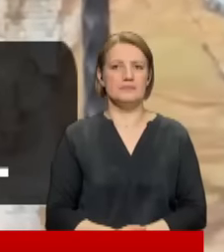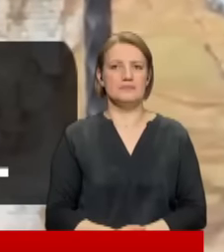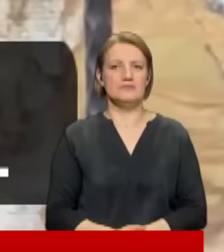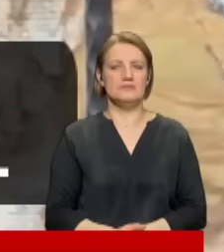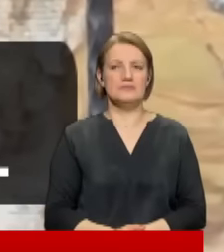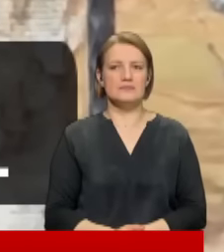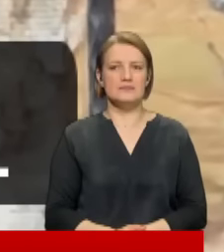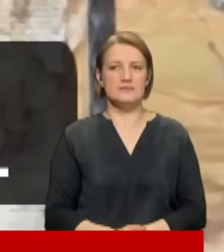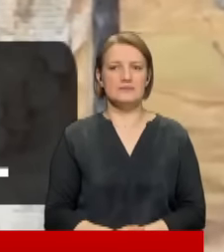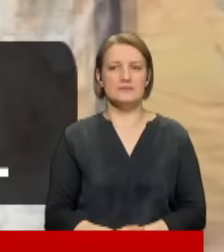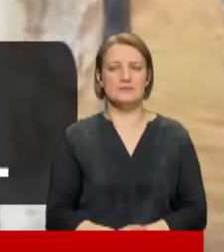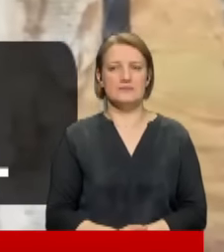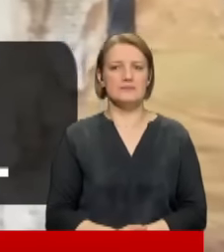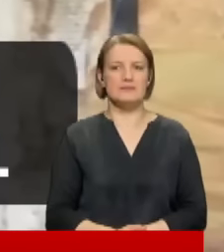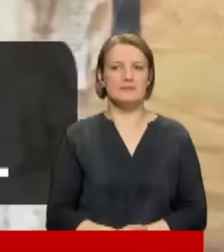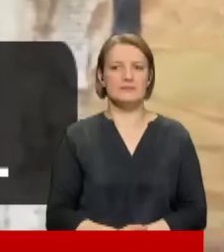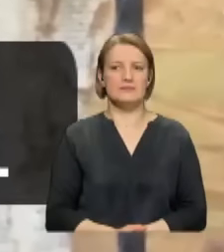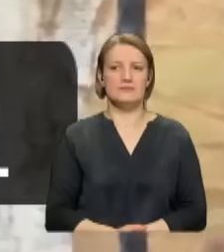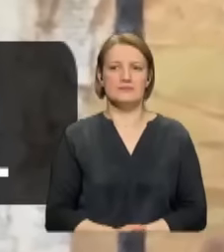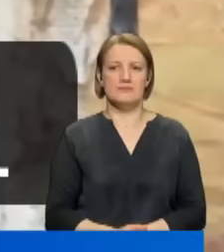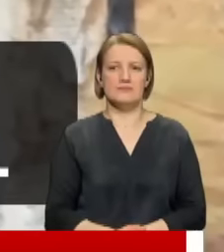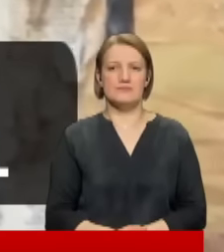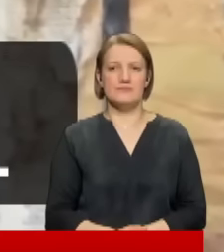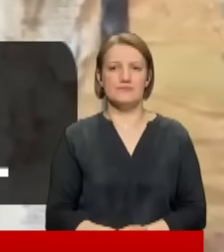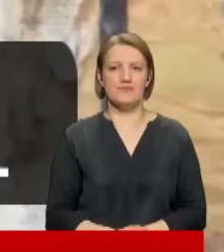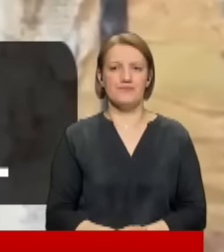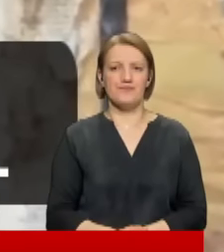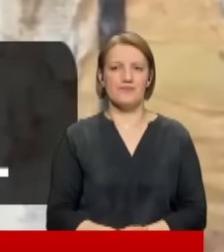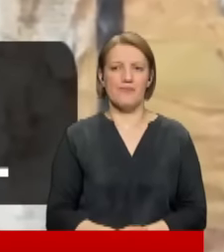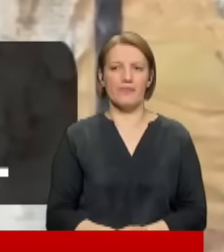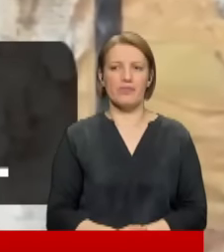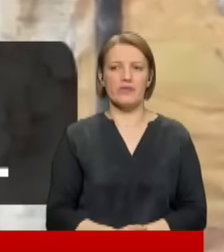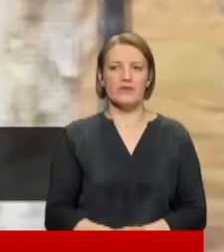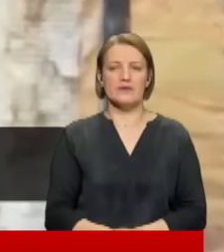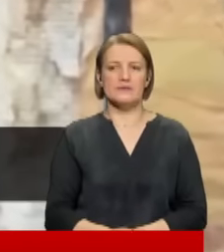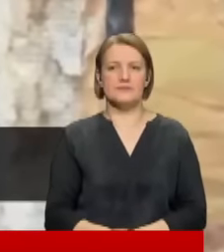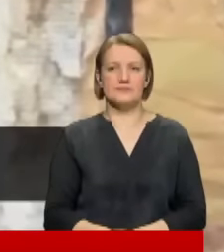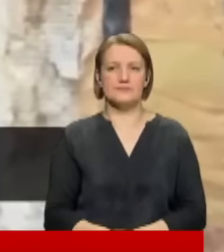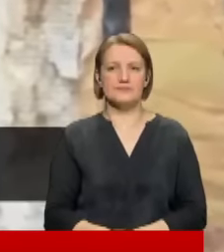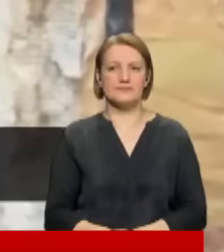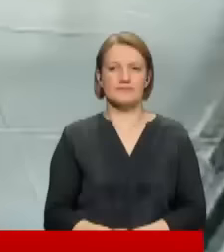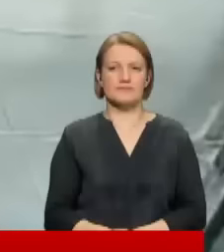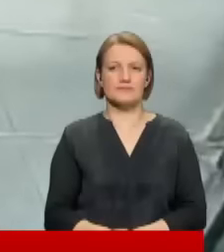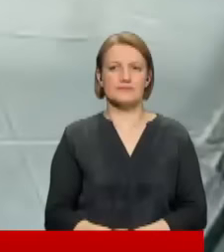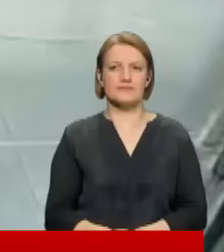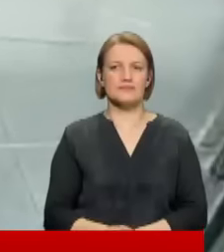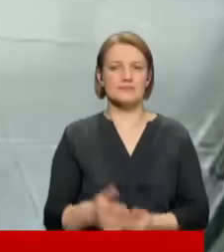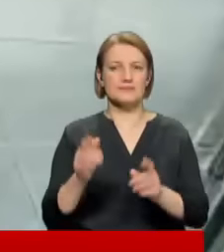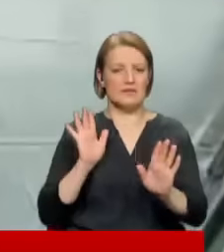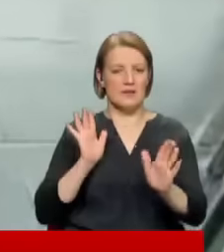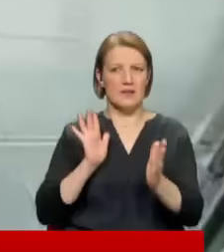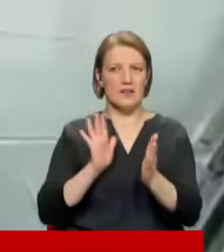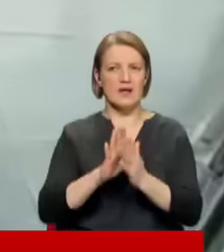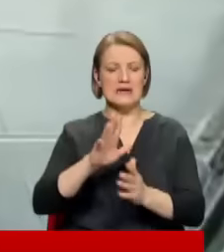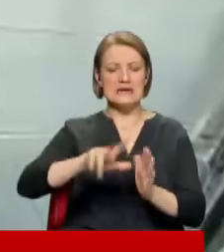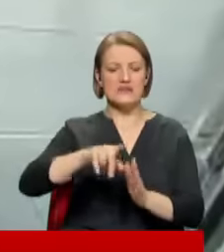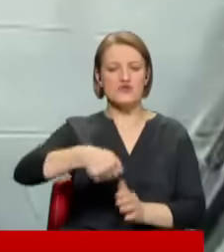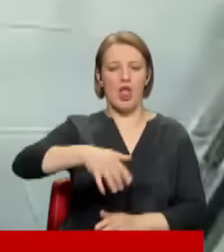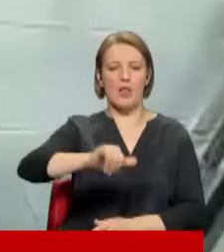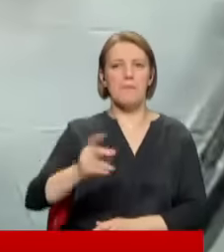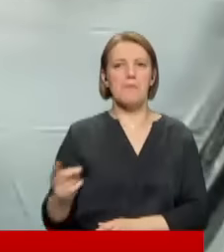Arkadan iki şahıs takip ediyorlar. Elinde çanta varmış galiba. İçinde de döviz, Türk lirası, telefon. Bir anda onu alıp kaçıyorlar. Çift yaklaşınca hırsızlar çantayı